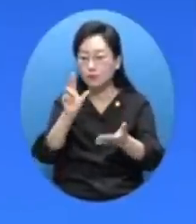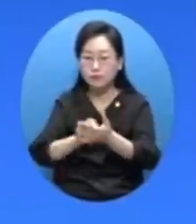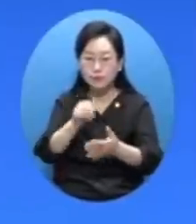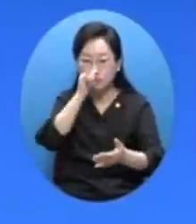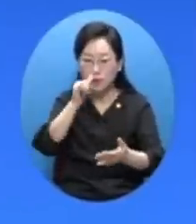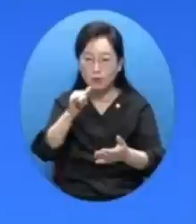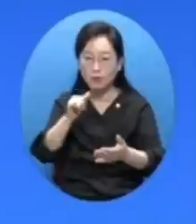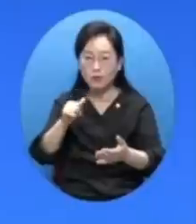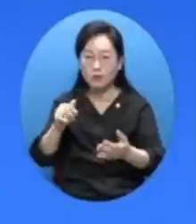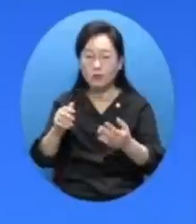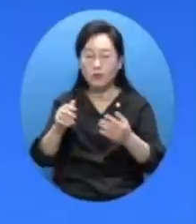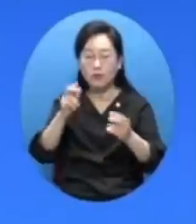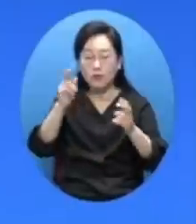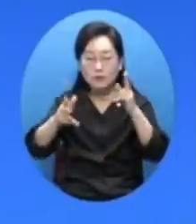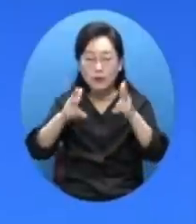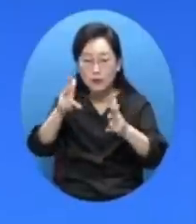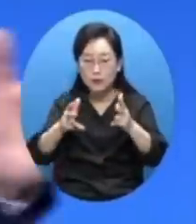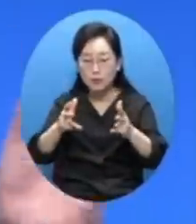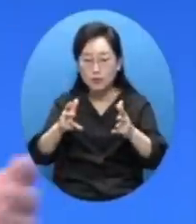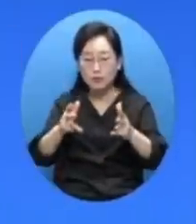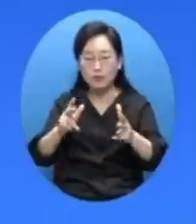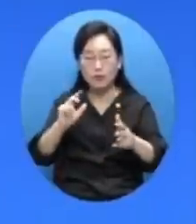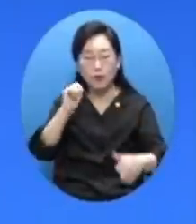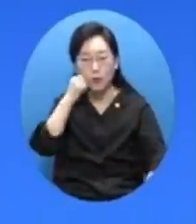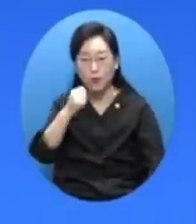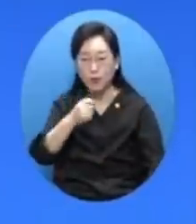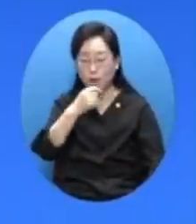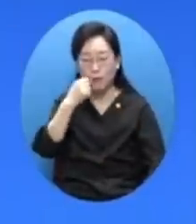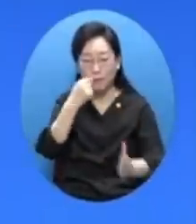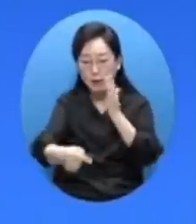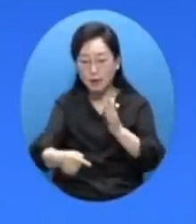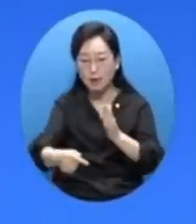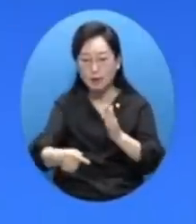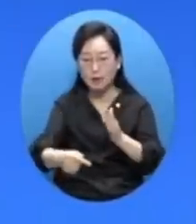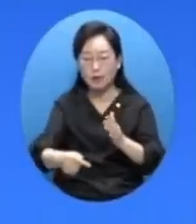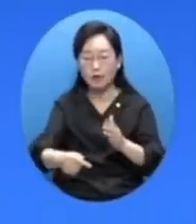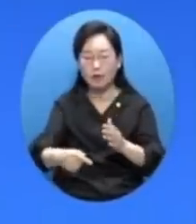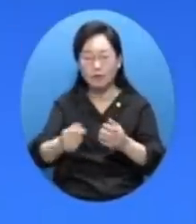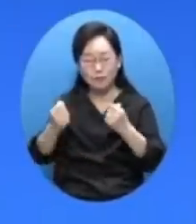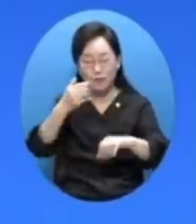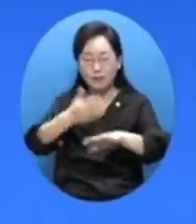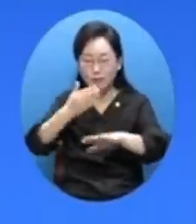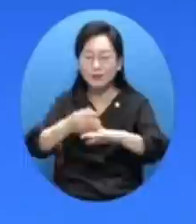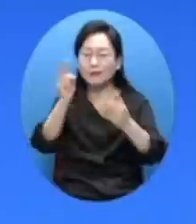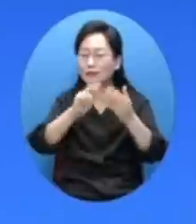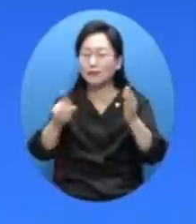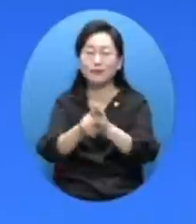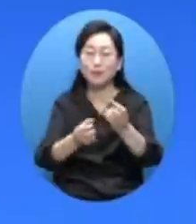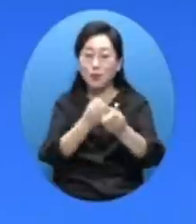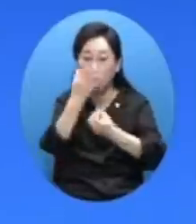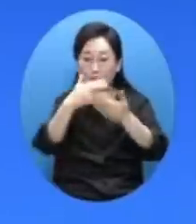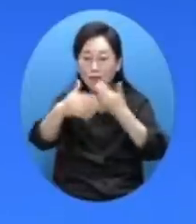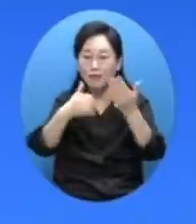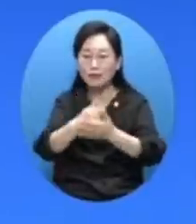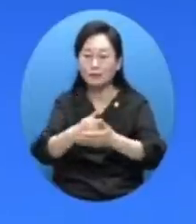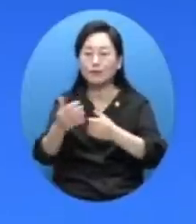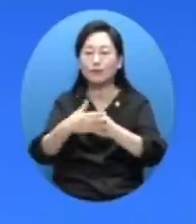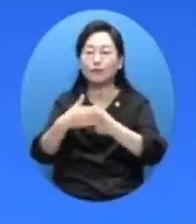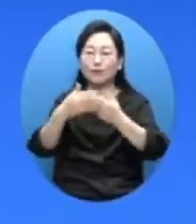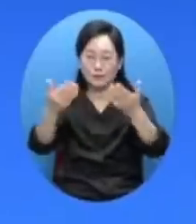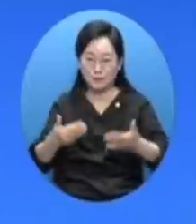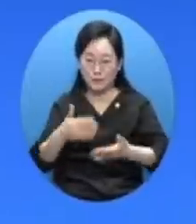사업이 곤두박질하고 어려움이 다가왔어도 감사하고 찬양하고 믿음의 고백을 하면 하나님의 역사가 임하는 것입니다